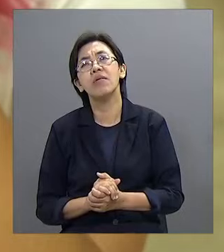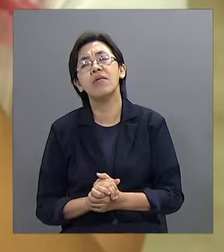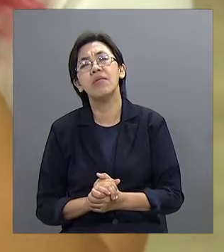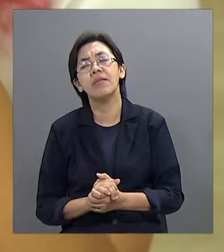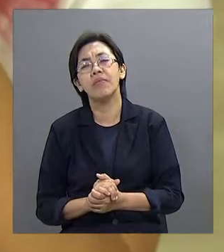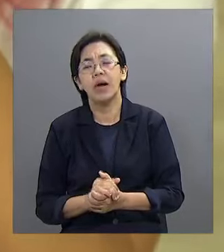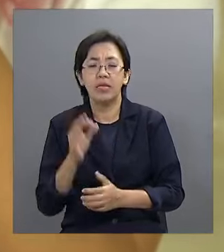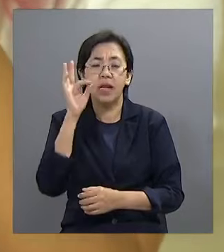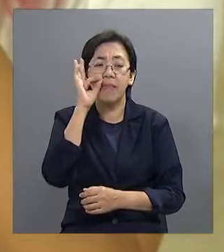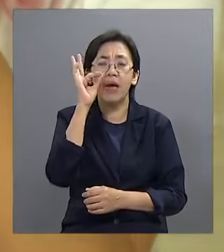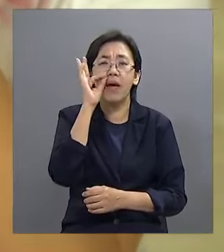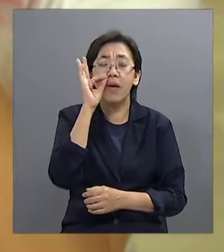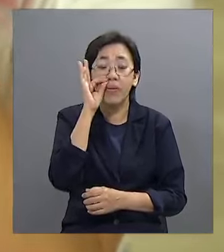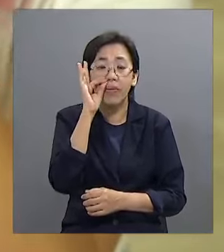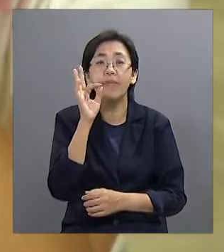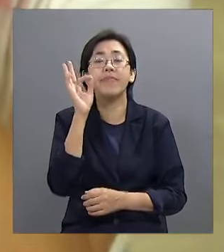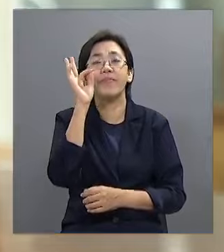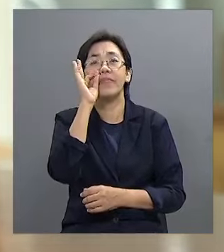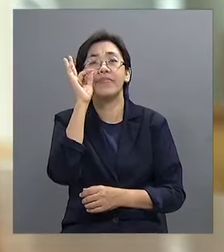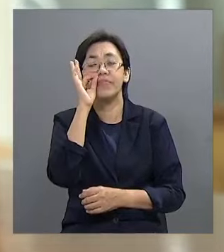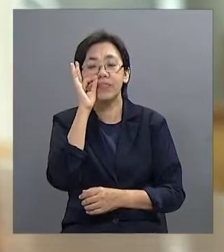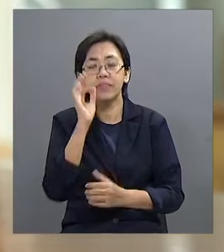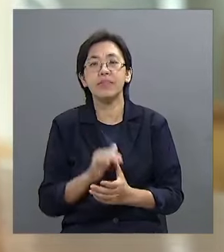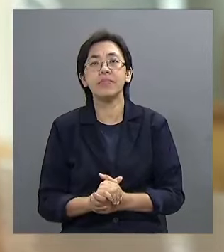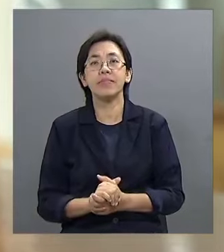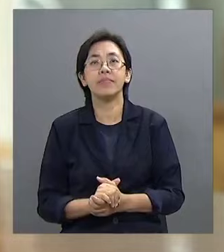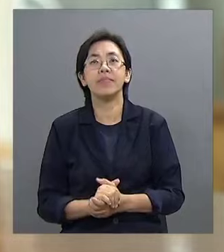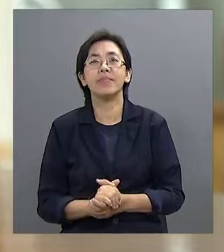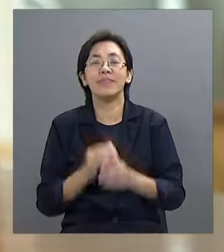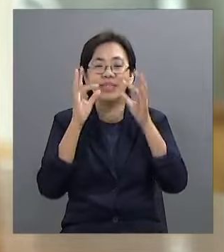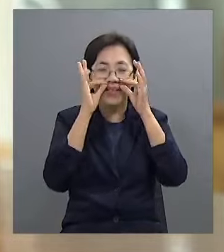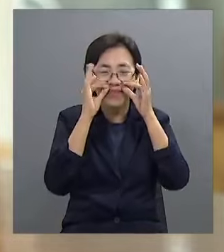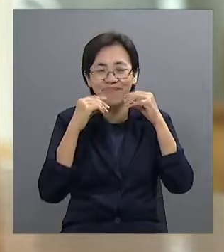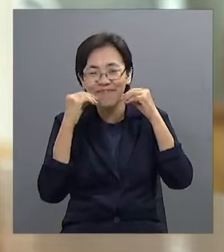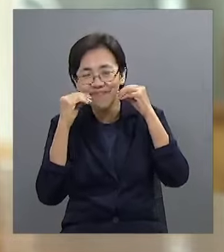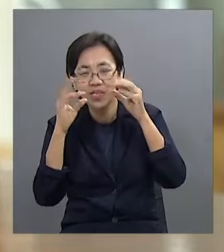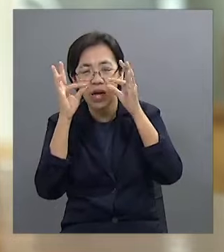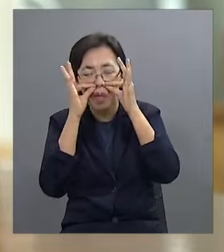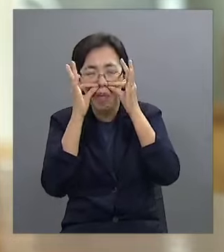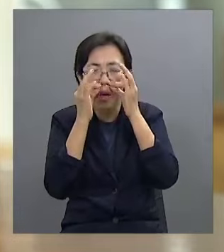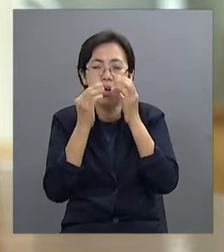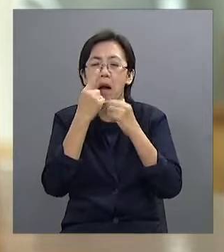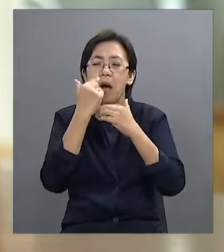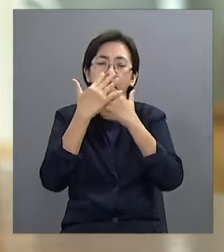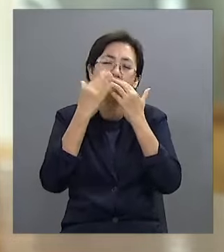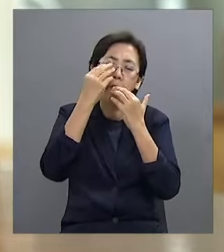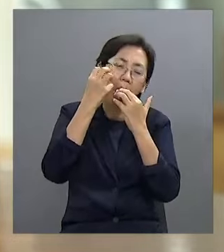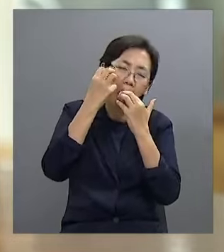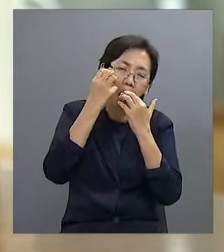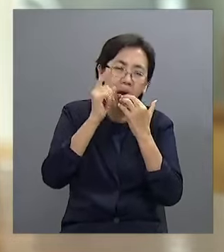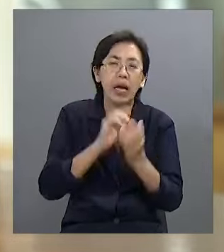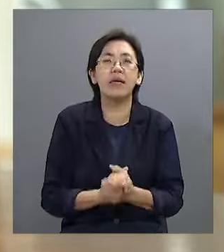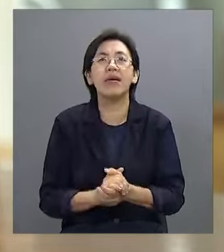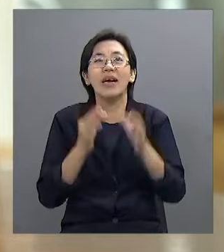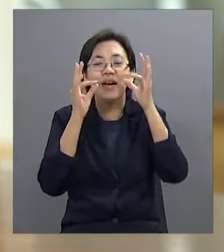ที่น่าสงแมวถ้าเทียบกับว่าแมวยิ้มแย้มแจ่มใสกับแมวที่ตาเคอะเลยอ่ะเขาก็อยากอุปการะแมวที่ยิ้มแย้มแจ่มใสแ